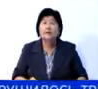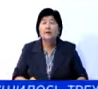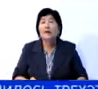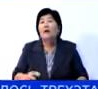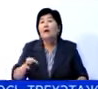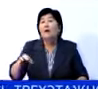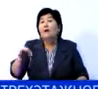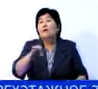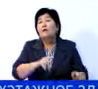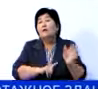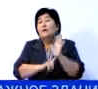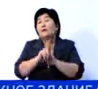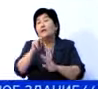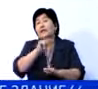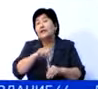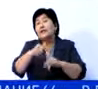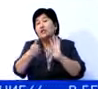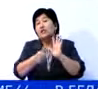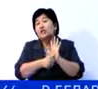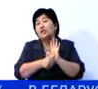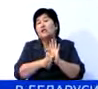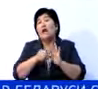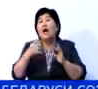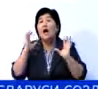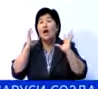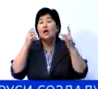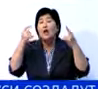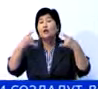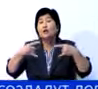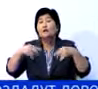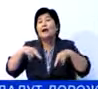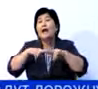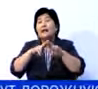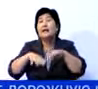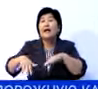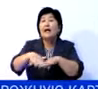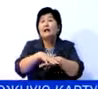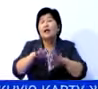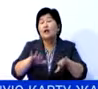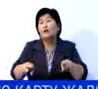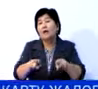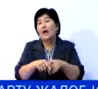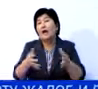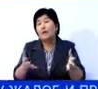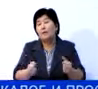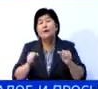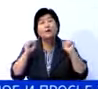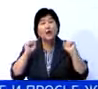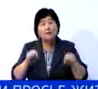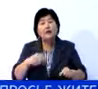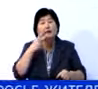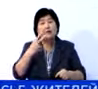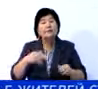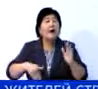В области введены в эксплуатацию 16 радиотелевизионных станций. Население региона таким образом получает возможность